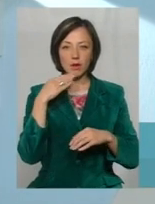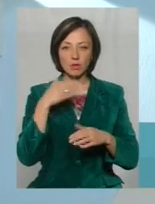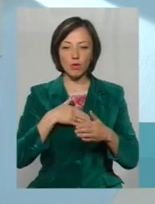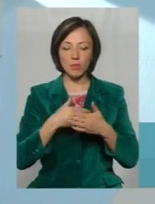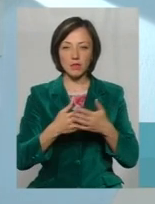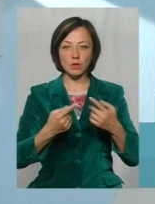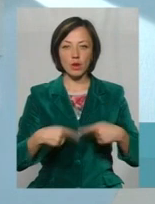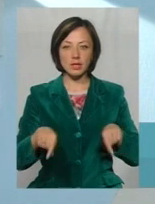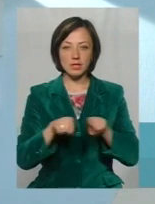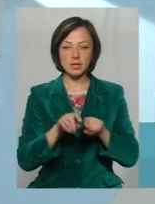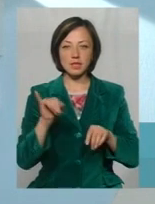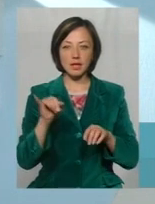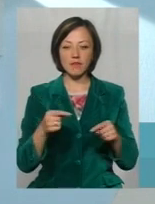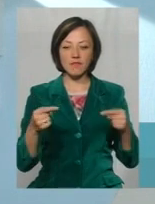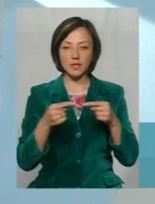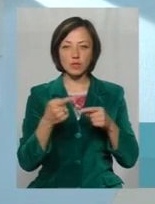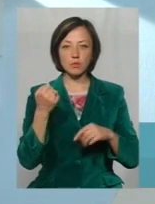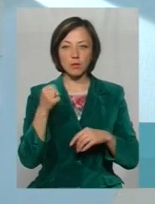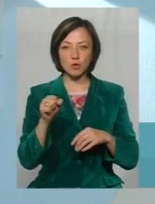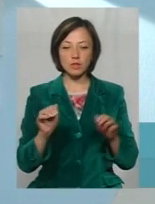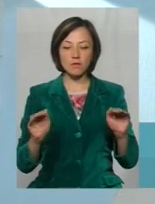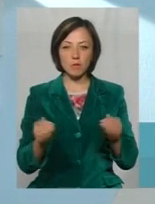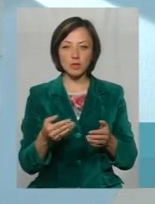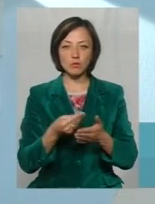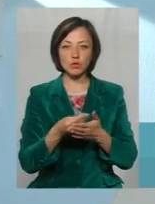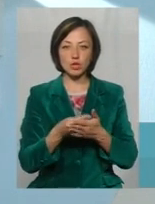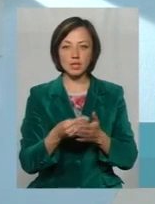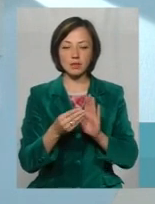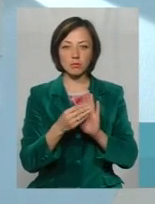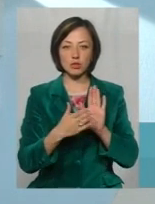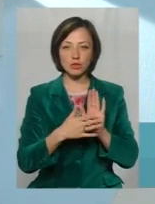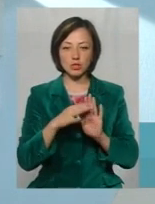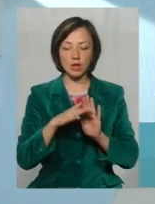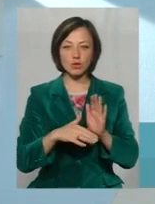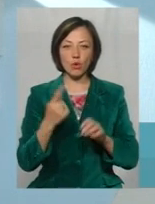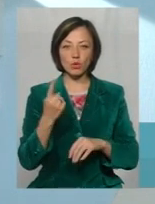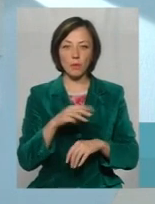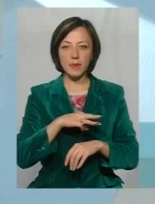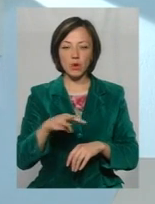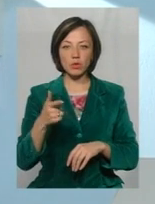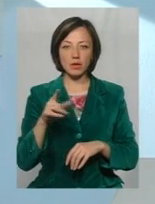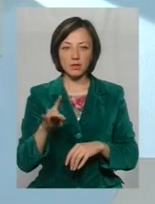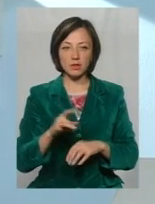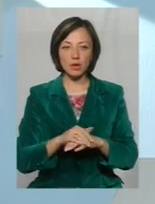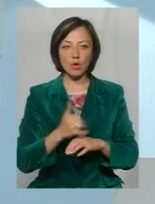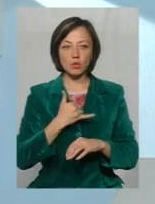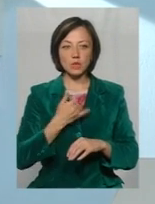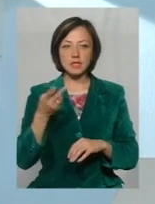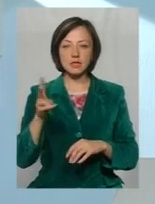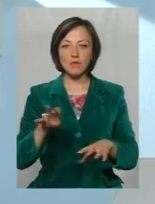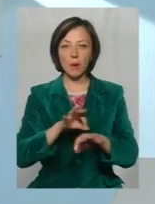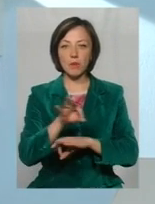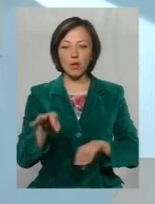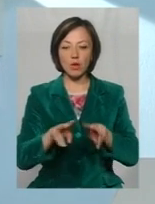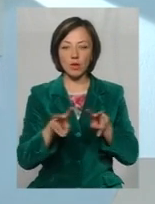громадських організацій і визначили переможців в межах бюджетних призначень, тобто в межах 1 000 000 гривень. В нас два проекти набрали